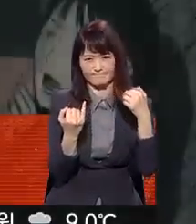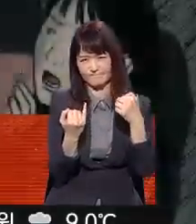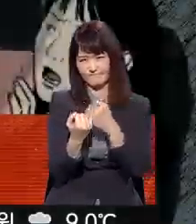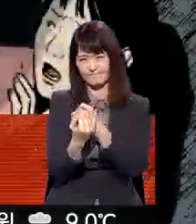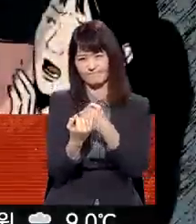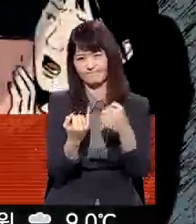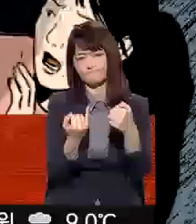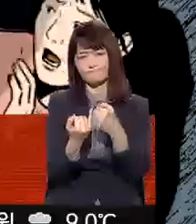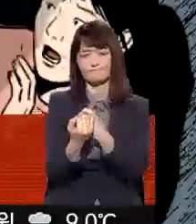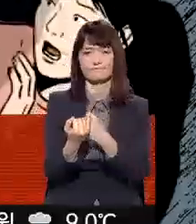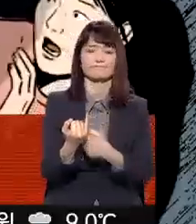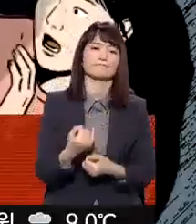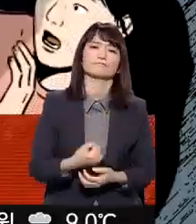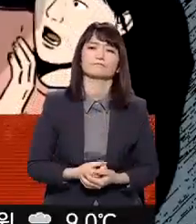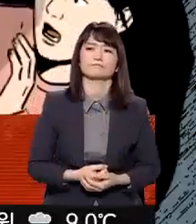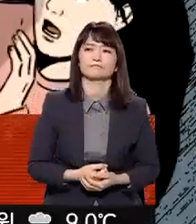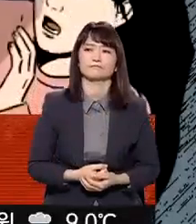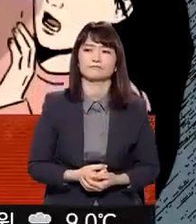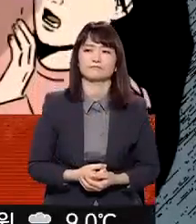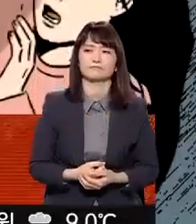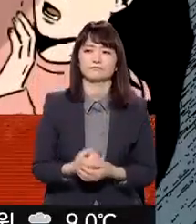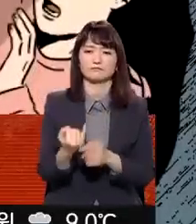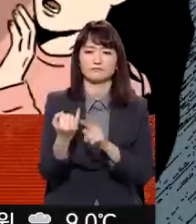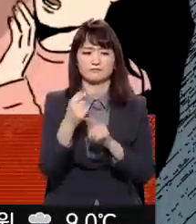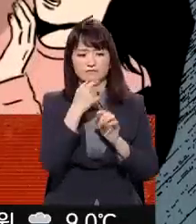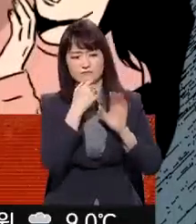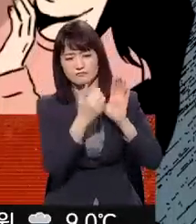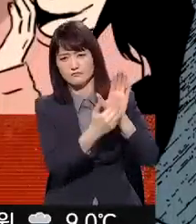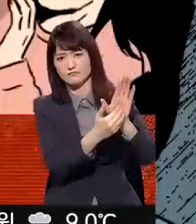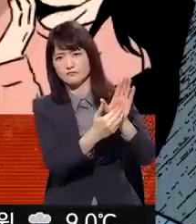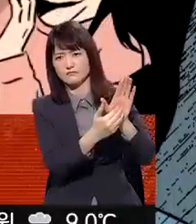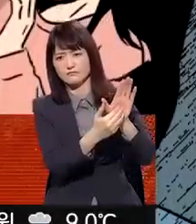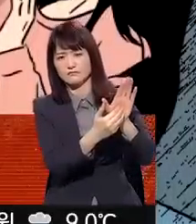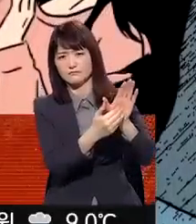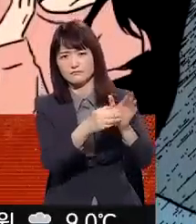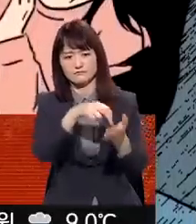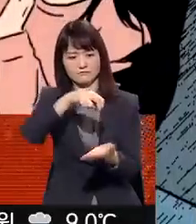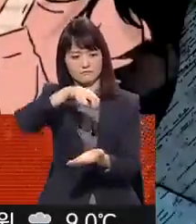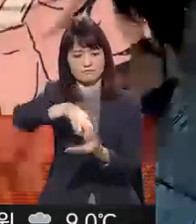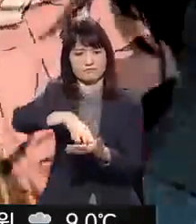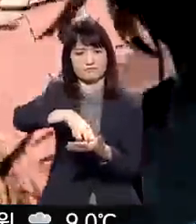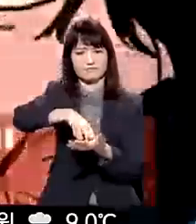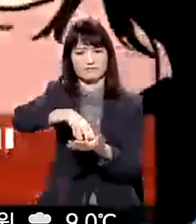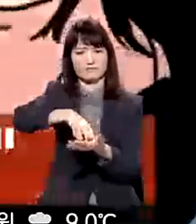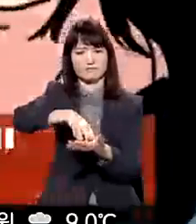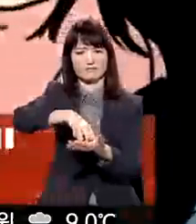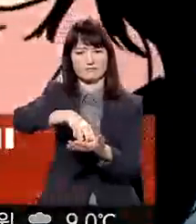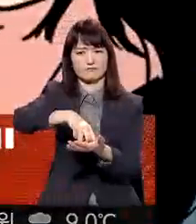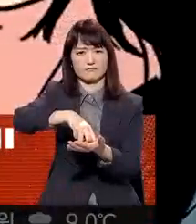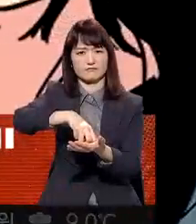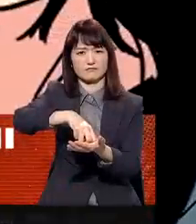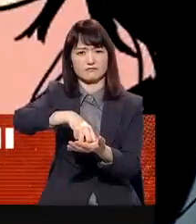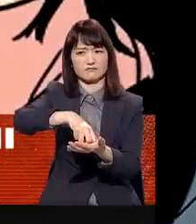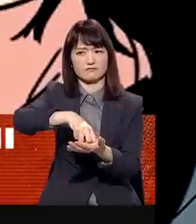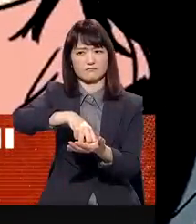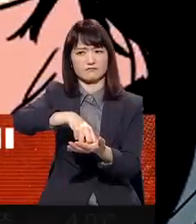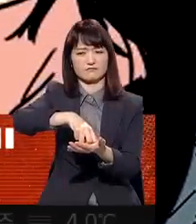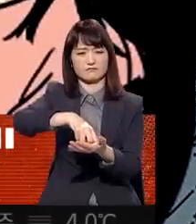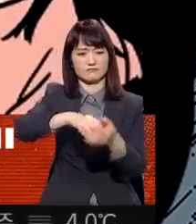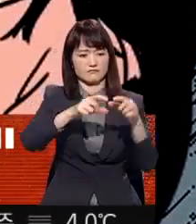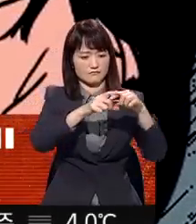근데 성적 착취를 할 때 이 피해자가 거부하게 되면은 무릎을 꿇혀 놓고 그 자시죠 자 그런